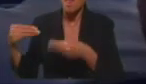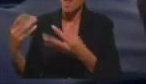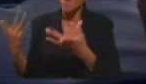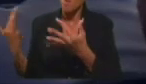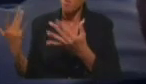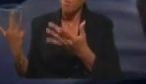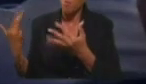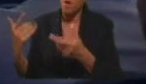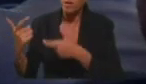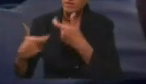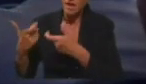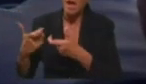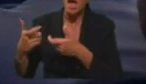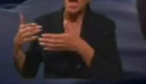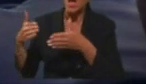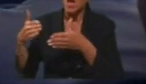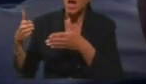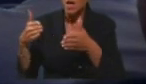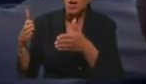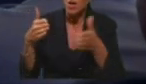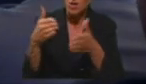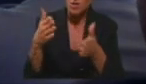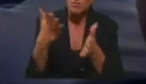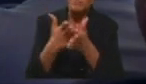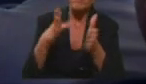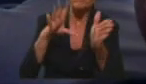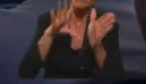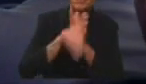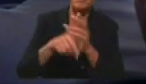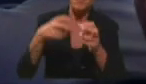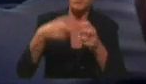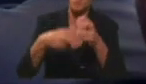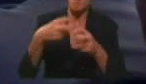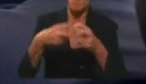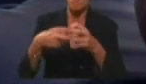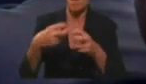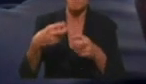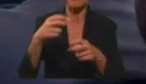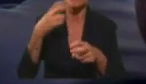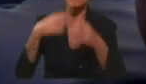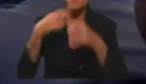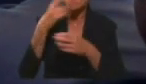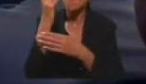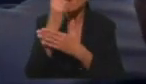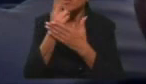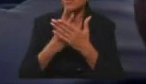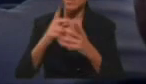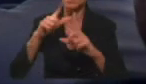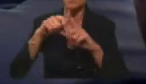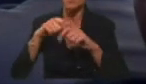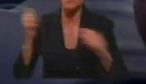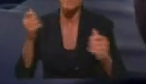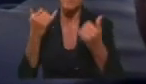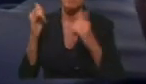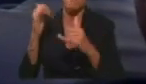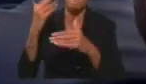wdraża, no ale gdzieś potem po drodze ta elastyczność wychodzi, okazuje się problemem, także że jest problem z odczytaniem tego przez rozwiązanie